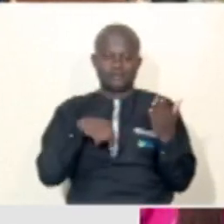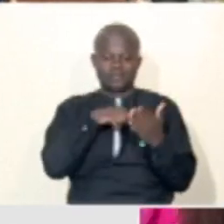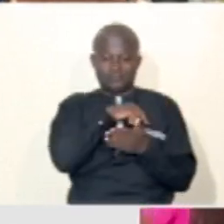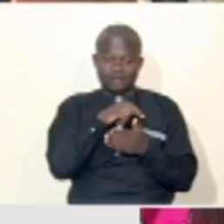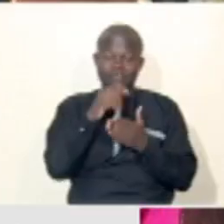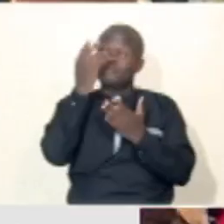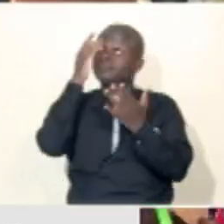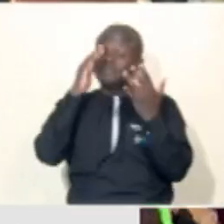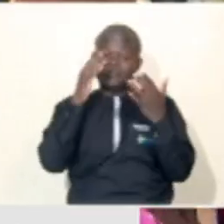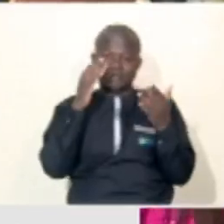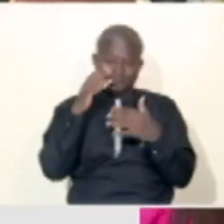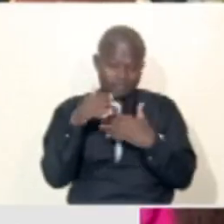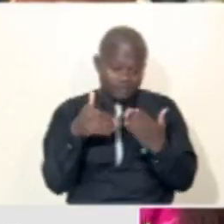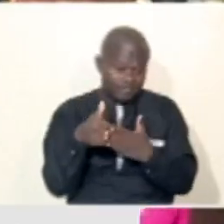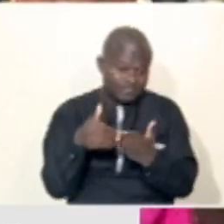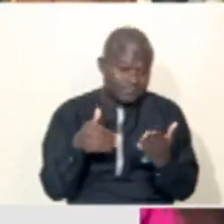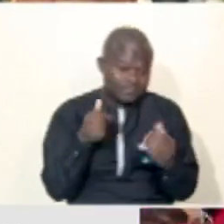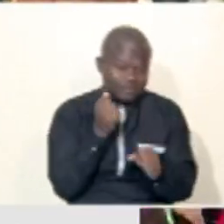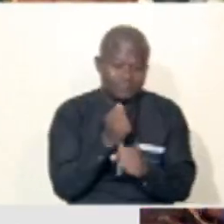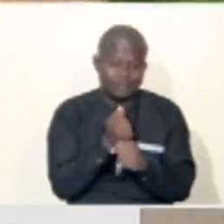ikirere kigahagarara.